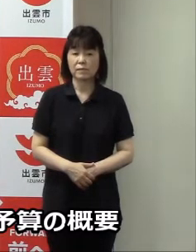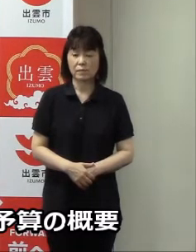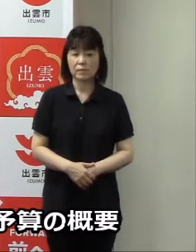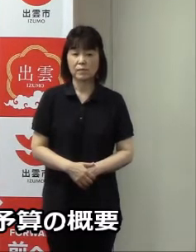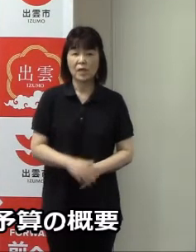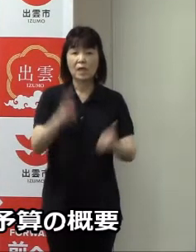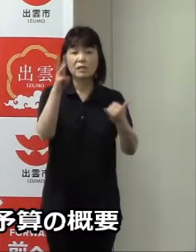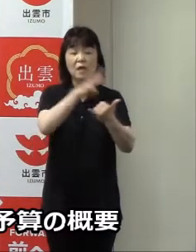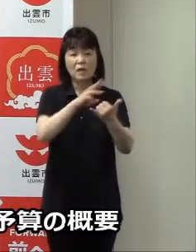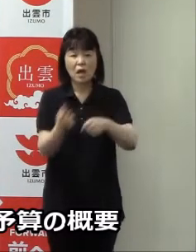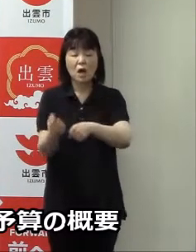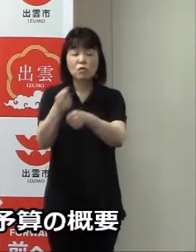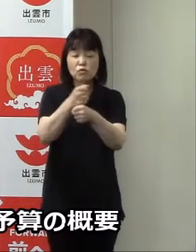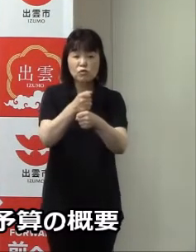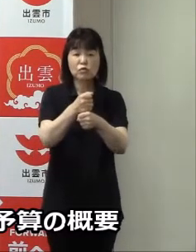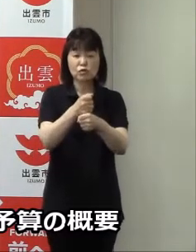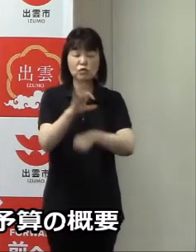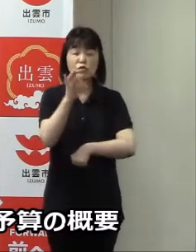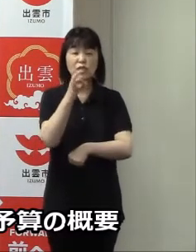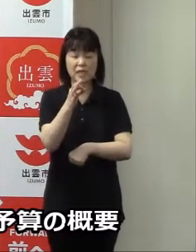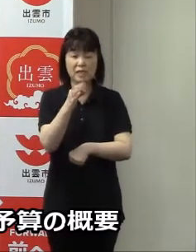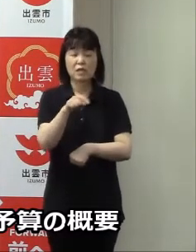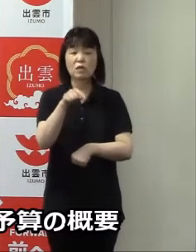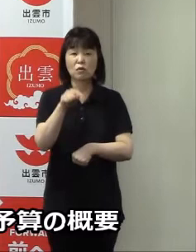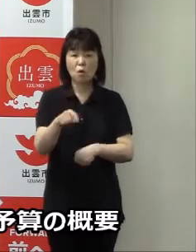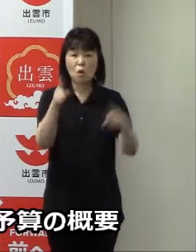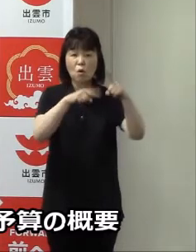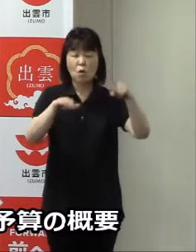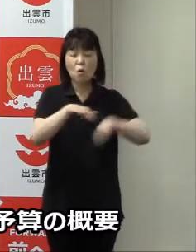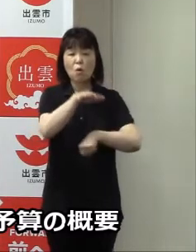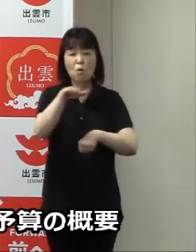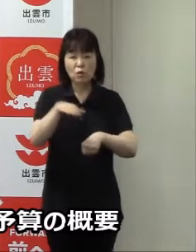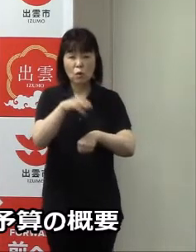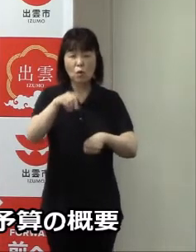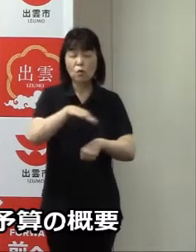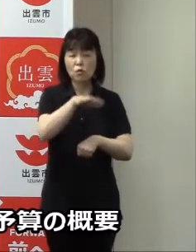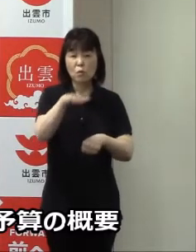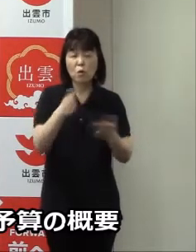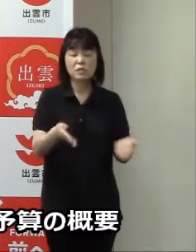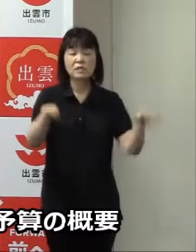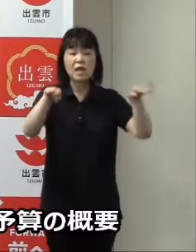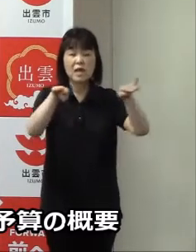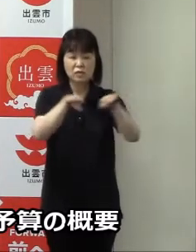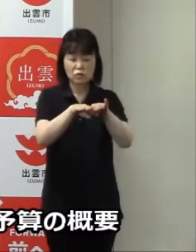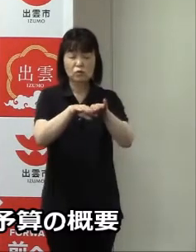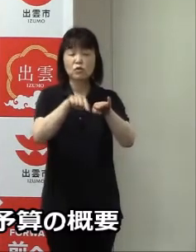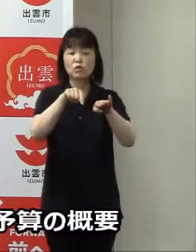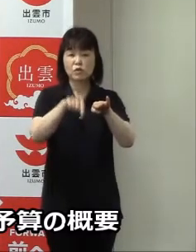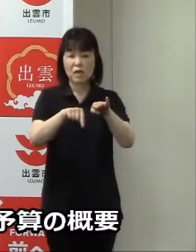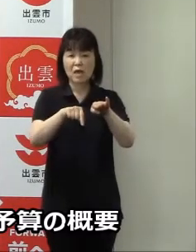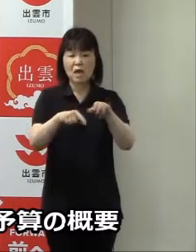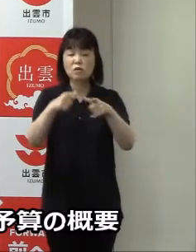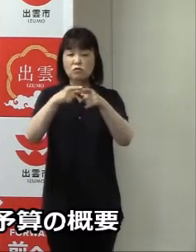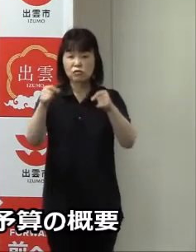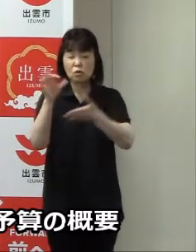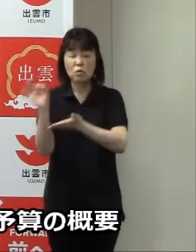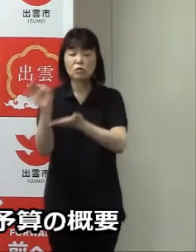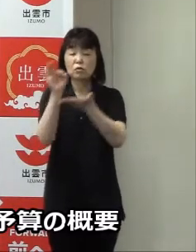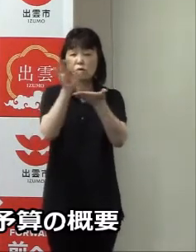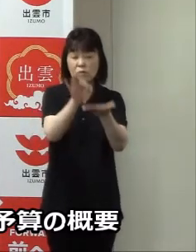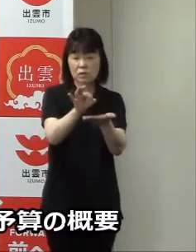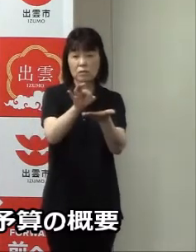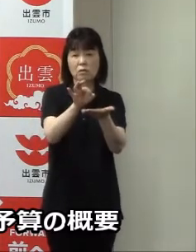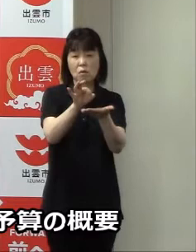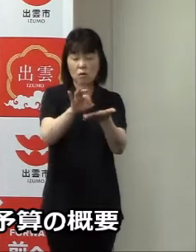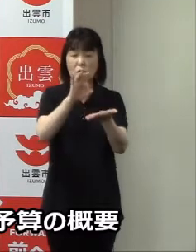災害復旧費の公共土木施設でこれは新規でこれも国の補助金、補助事業による公共土木の復旧費